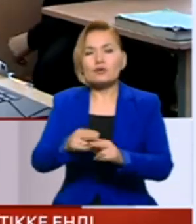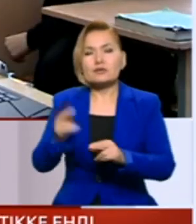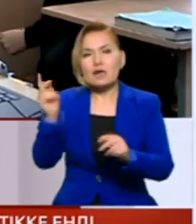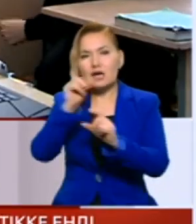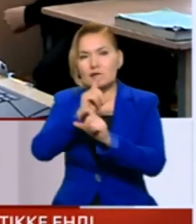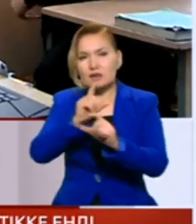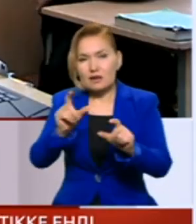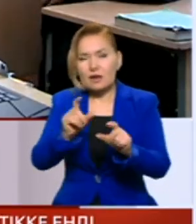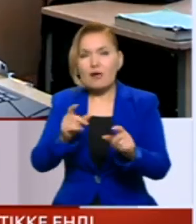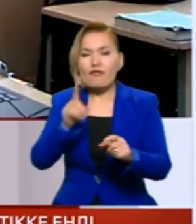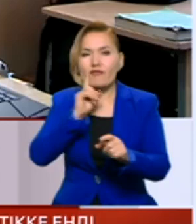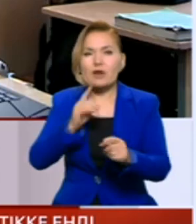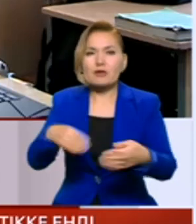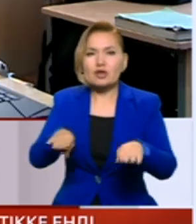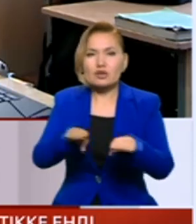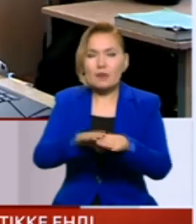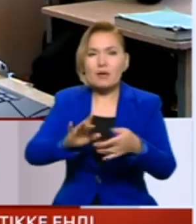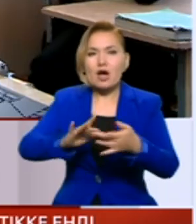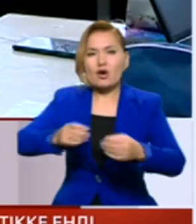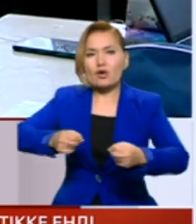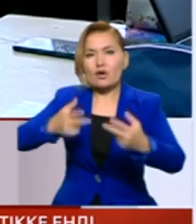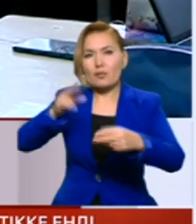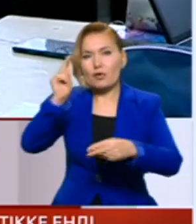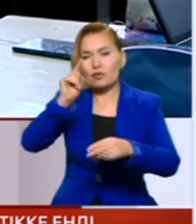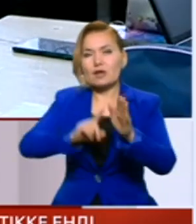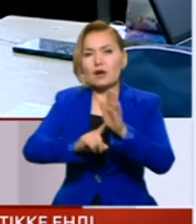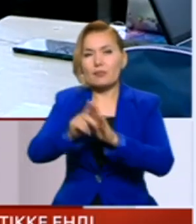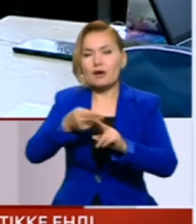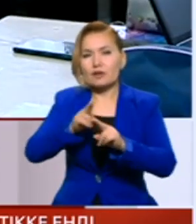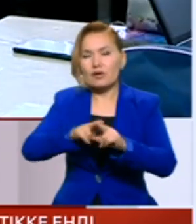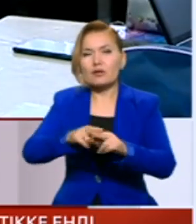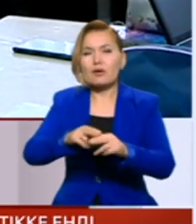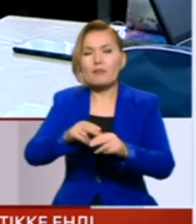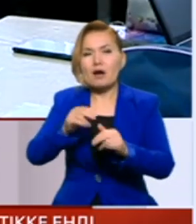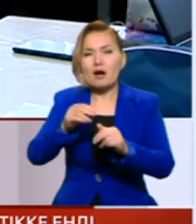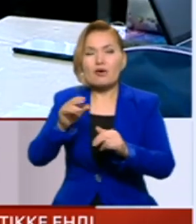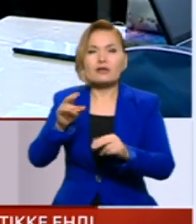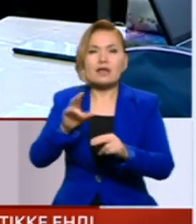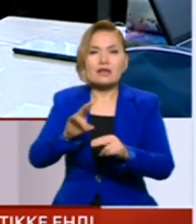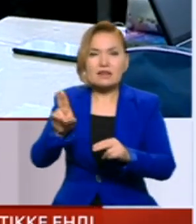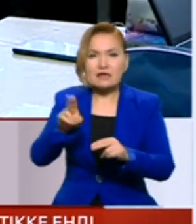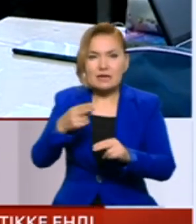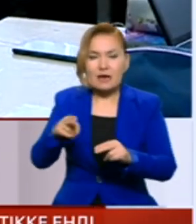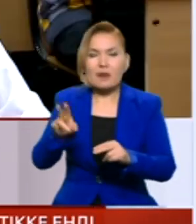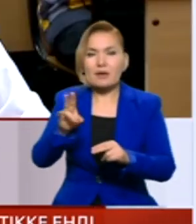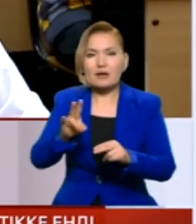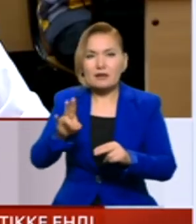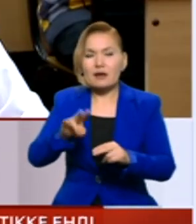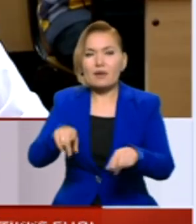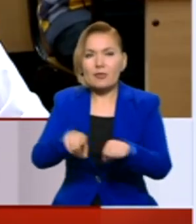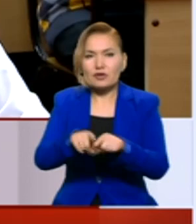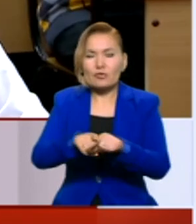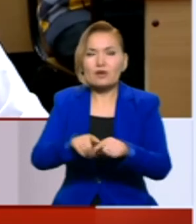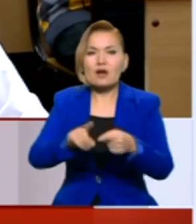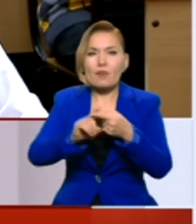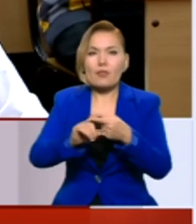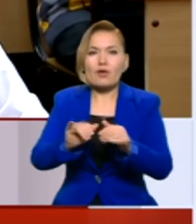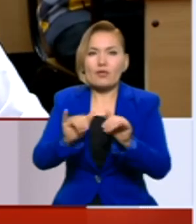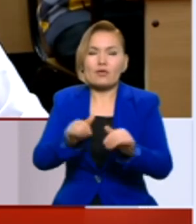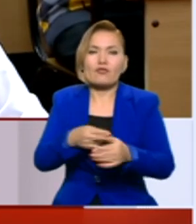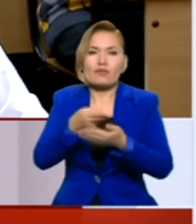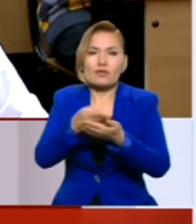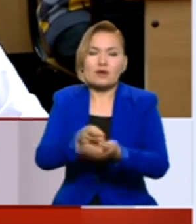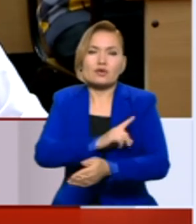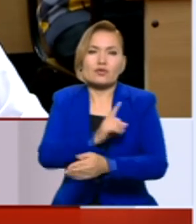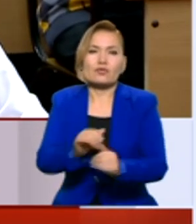оқу режиміне көшті. Ал мамандар 90 айында эпидемиялық ахуал одан сайын нашарлап, тіпті коронавирус жұқтырғандарға арналған ауруханаларда орын